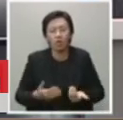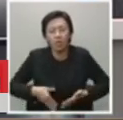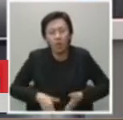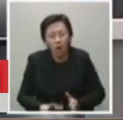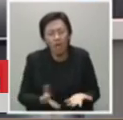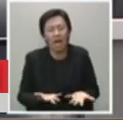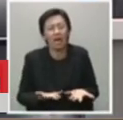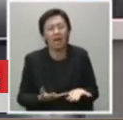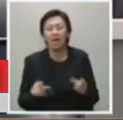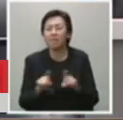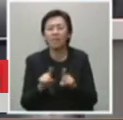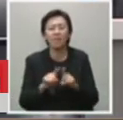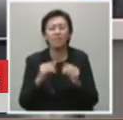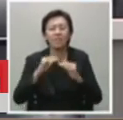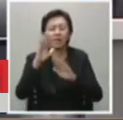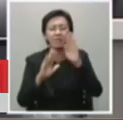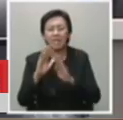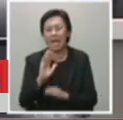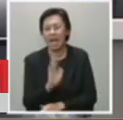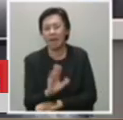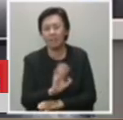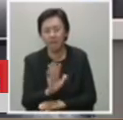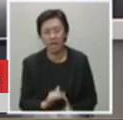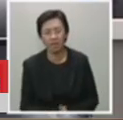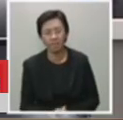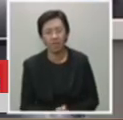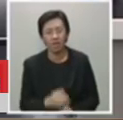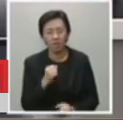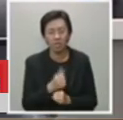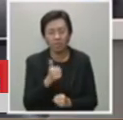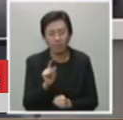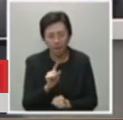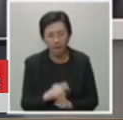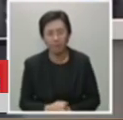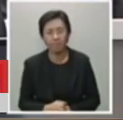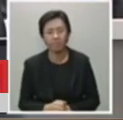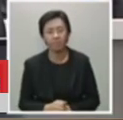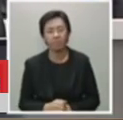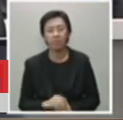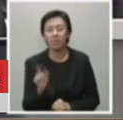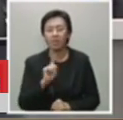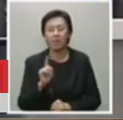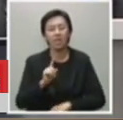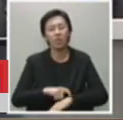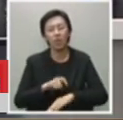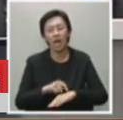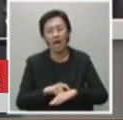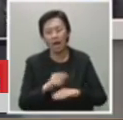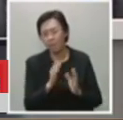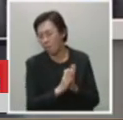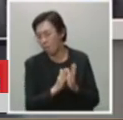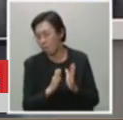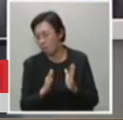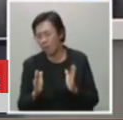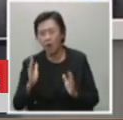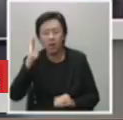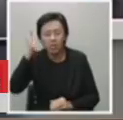ยครับท่านอาจจะทำอะไรได้หลายอย่างแต่ท่านฆ่าไม่ได้อย่างเดียวก็คือปีศาจแห่งการเวลาครับวันหนึ่งท่านก็